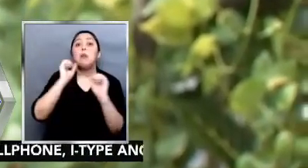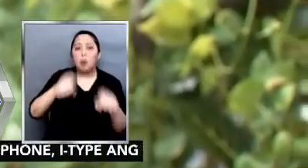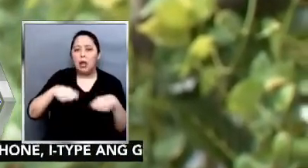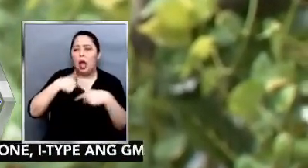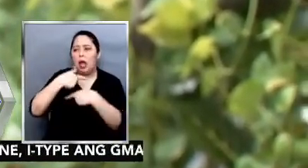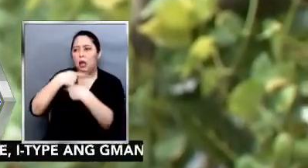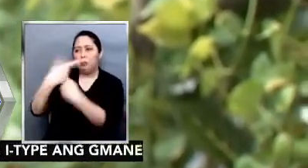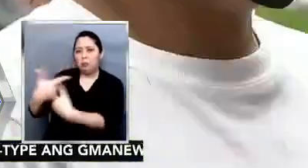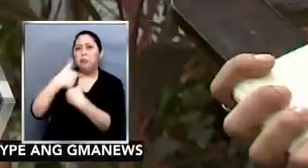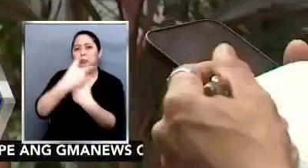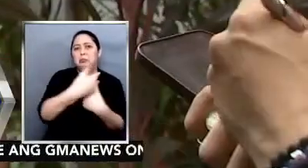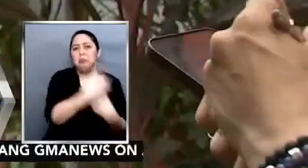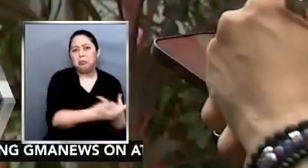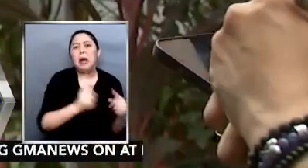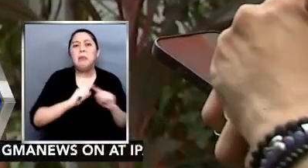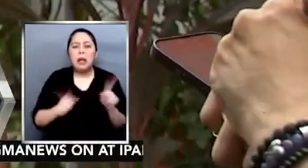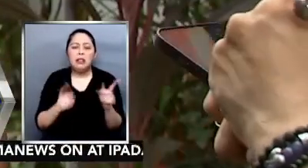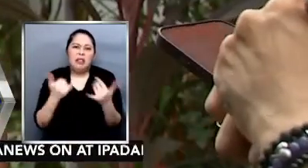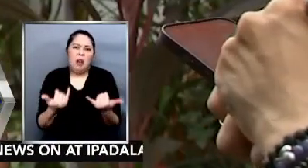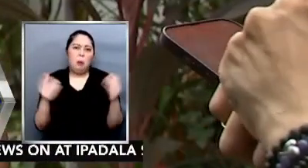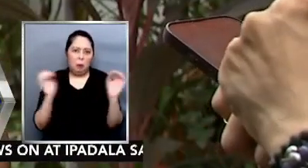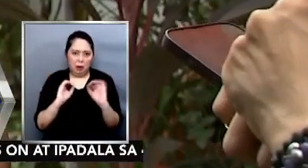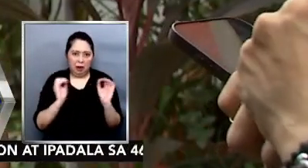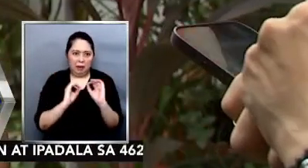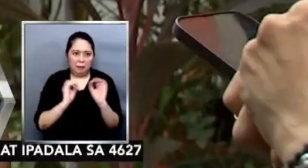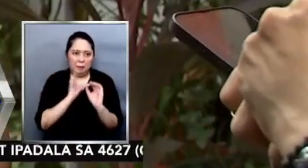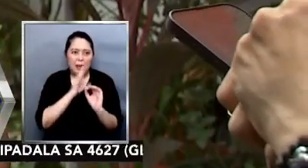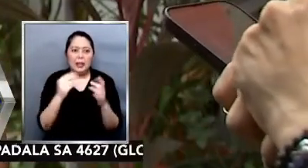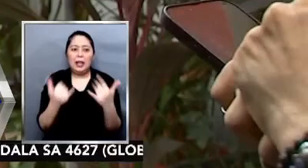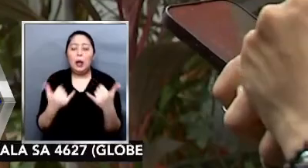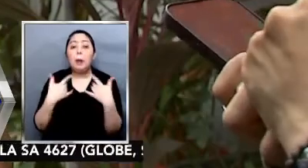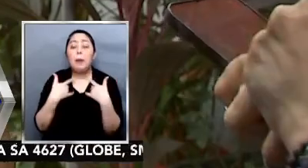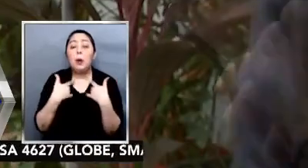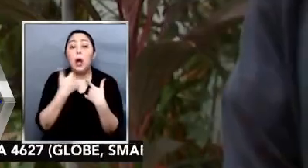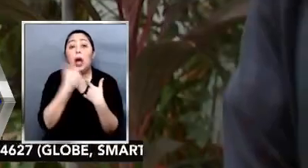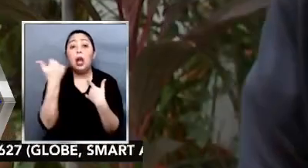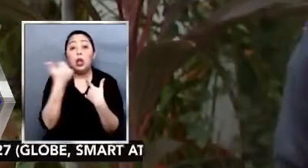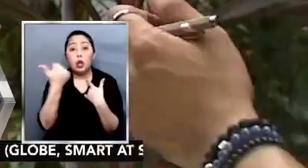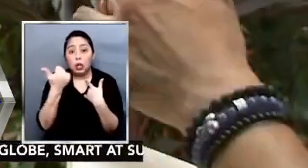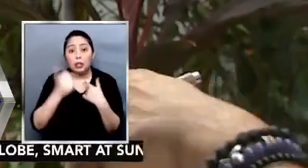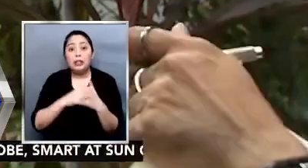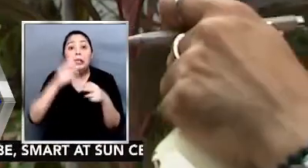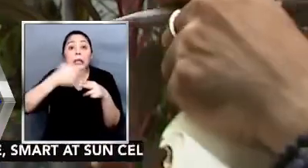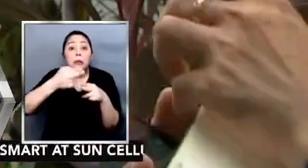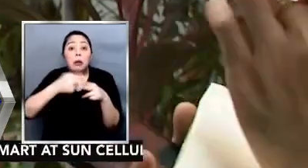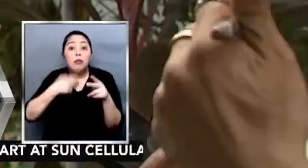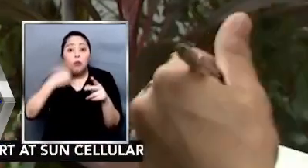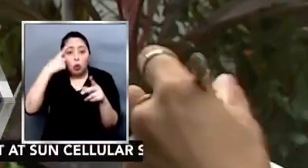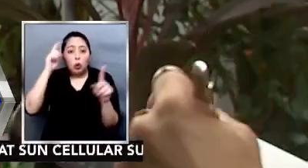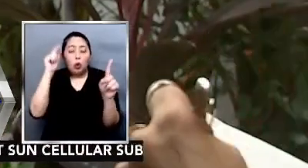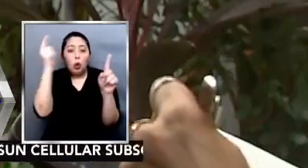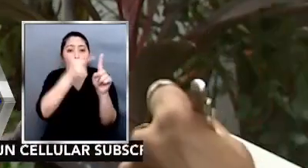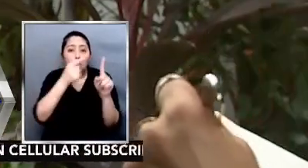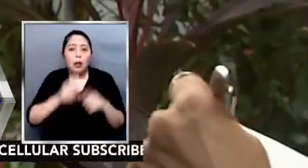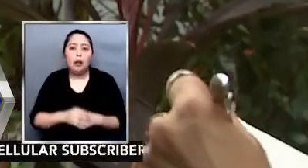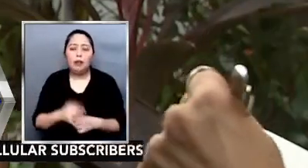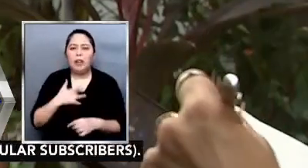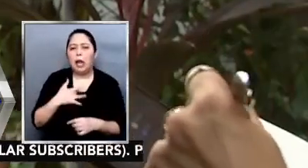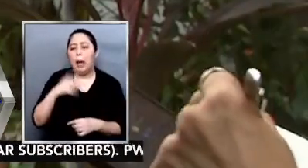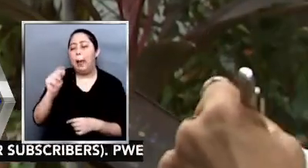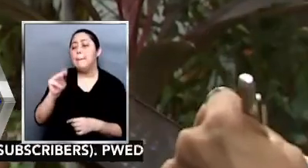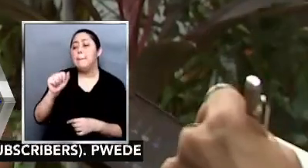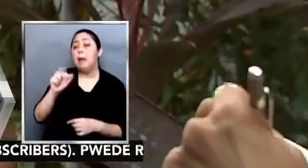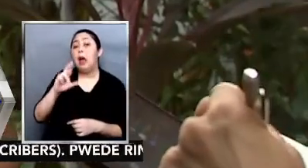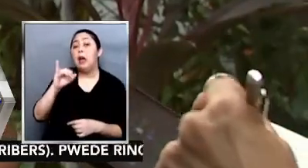ang goal niyang... Mas maganda po yung ikaw yung hinihiram ang kisa ikaw yung utang. Para po sa akin, lahat ng Maripe, mas maganda po magsumika